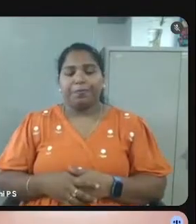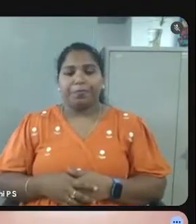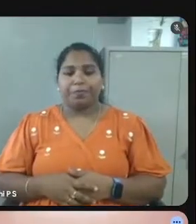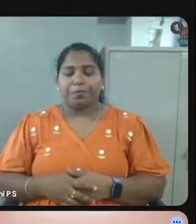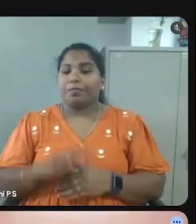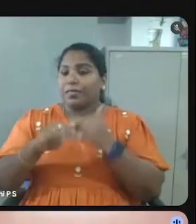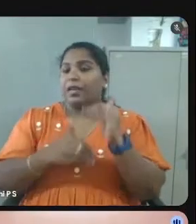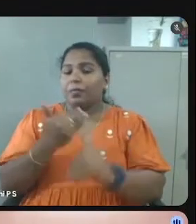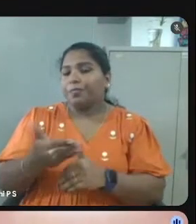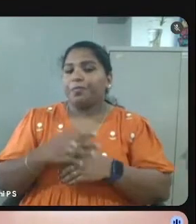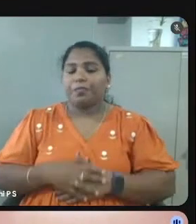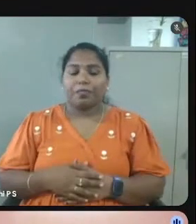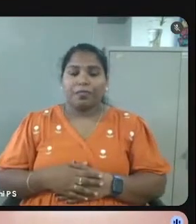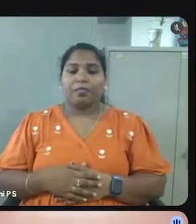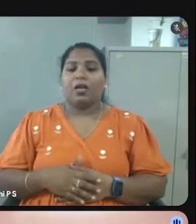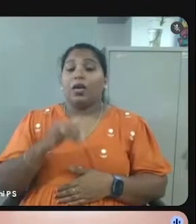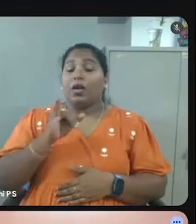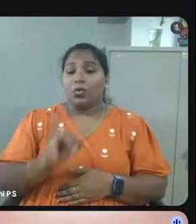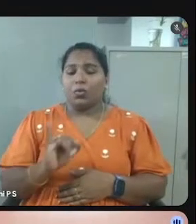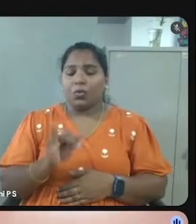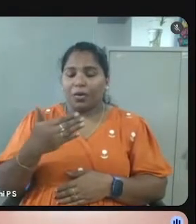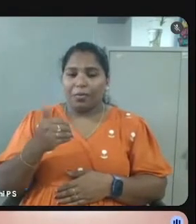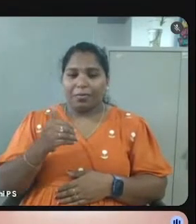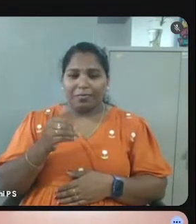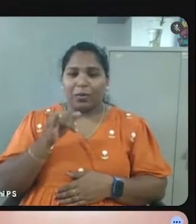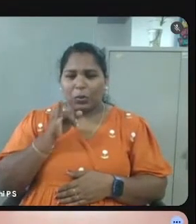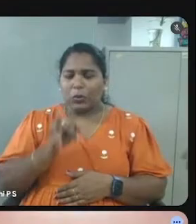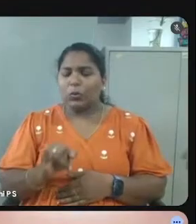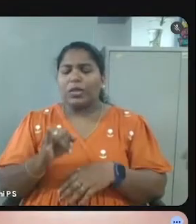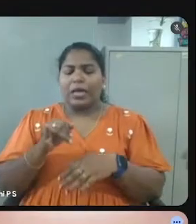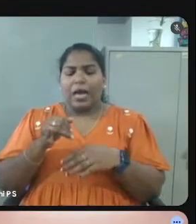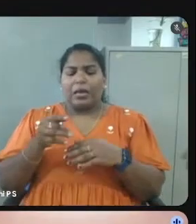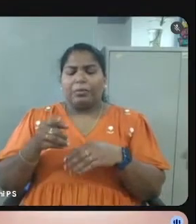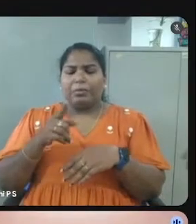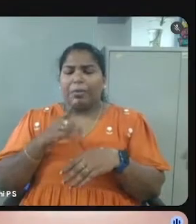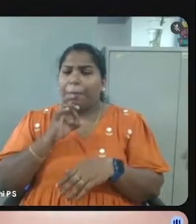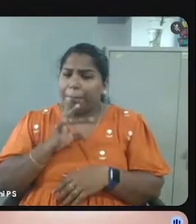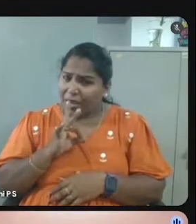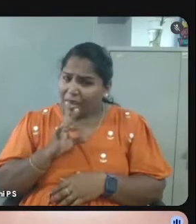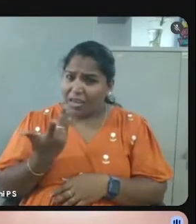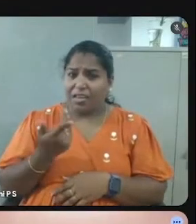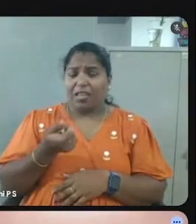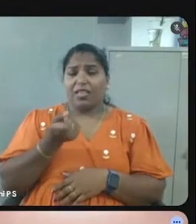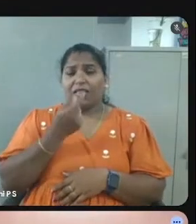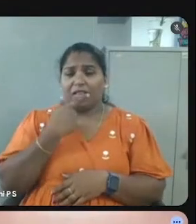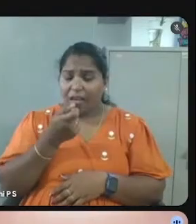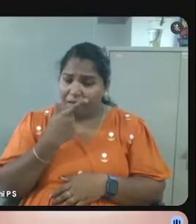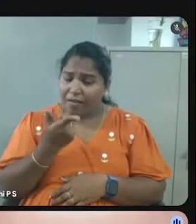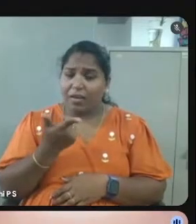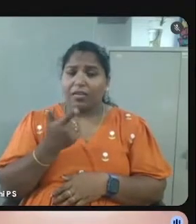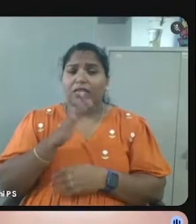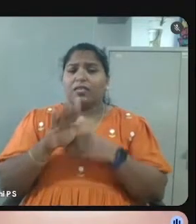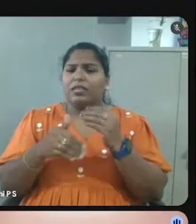പിന്നെ യൂറിൻ പോകുന്ന കാര്യം, ഒരു വേദന, പിന്നെ മെഡിക്കേഷൻസും